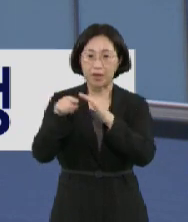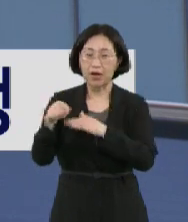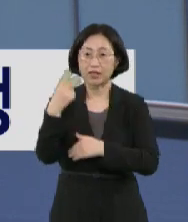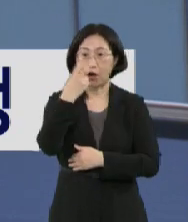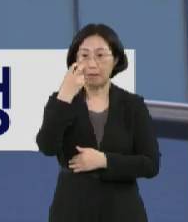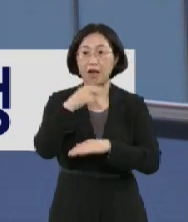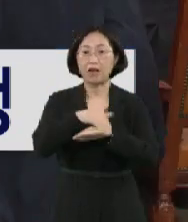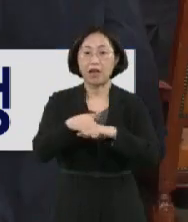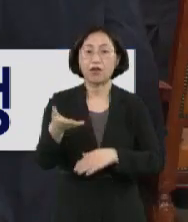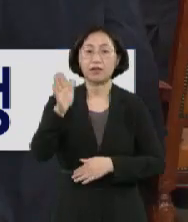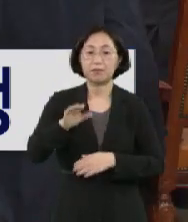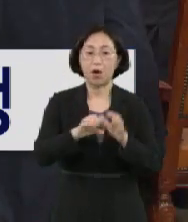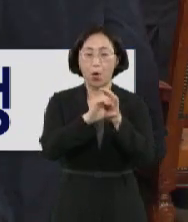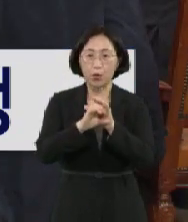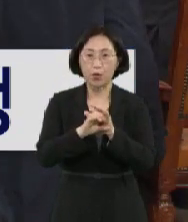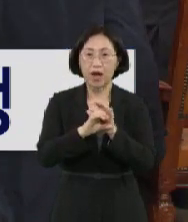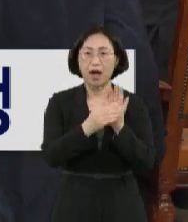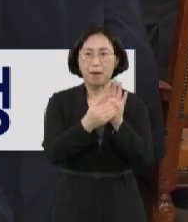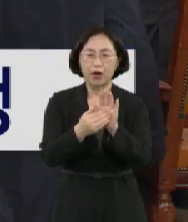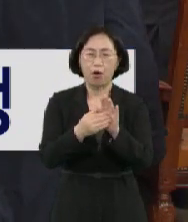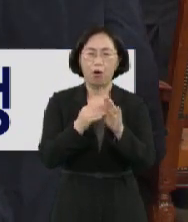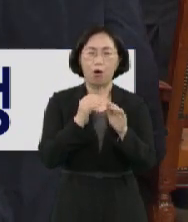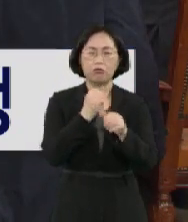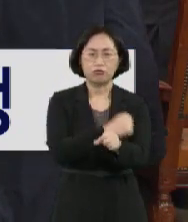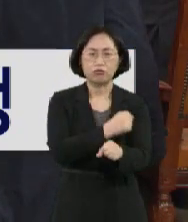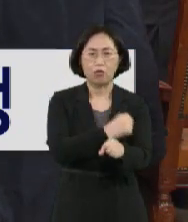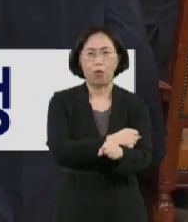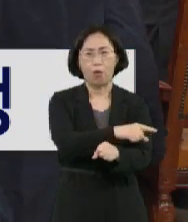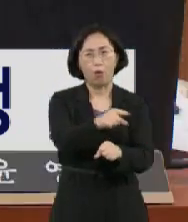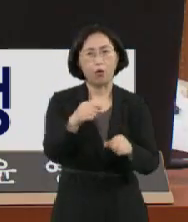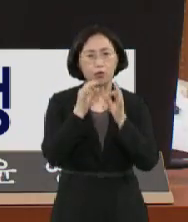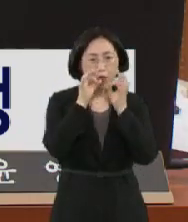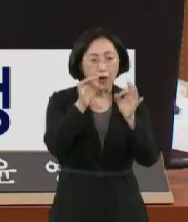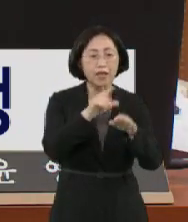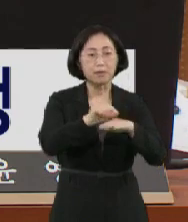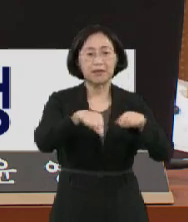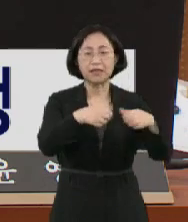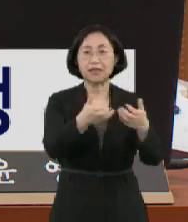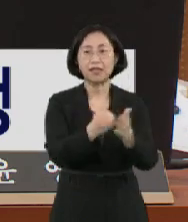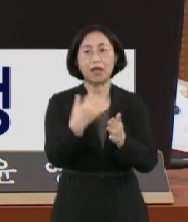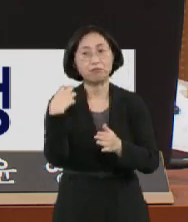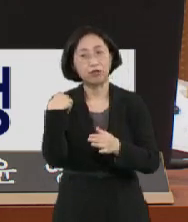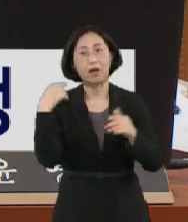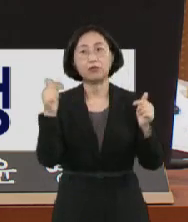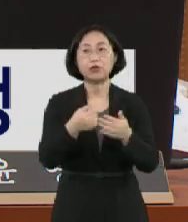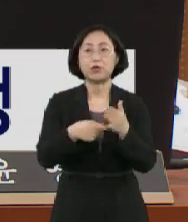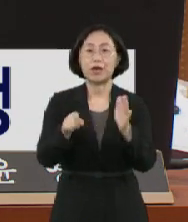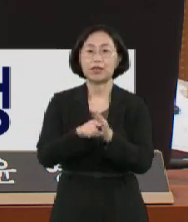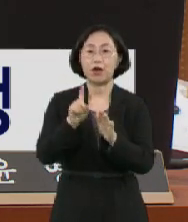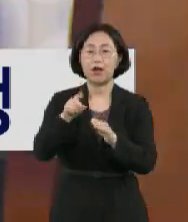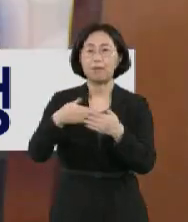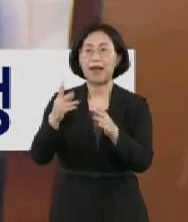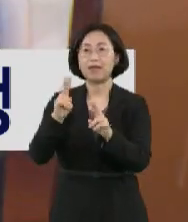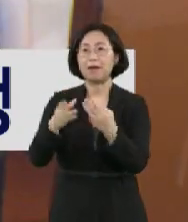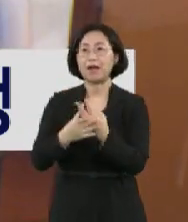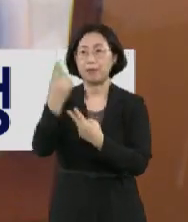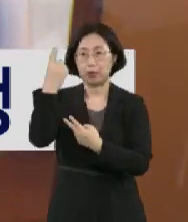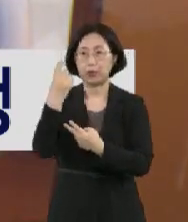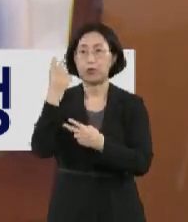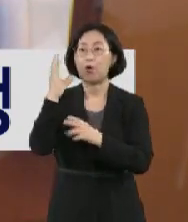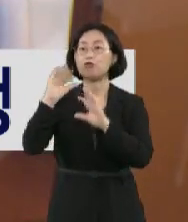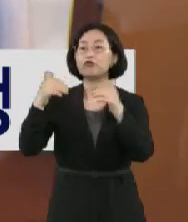했지만 그러나 일고 방역 최일선에 있는 자치단체 부담을 덜어주기 위해 일반과 입안 합동으로 국회에서 국감을 진행하게